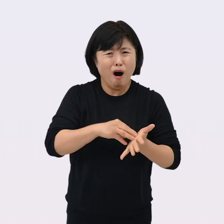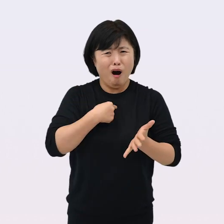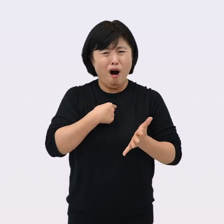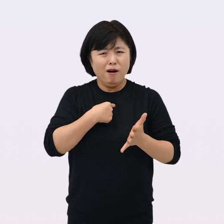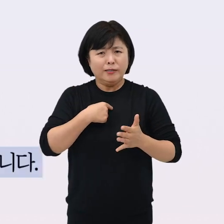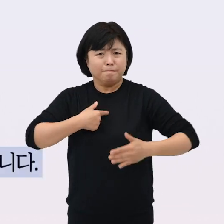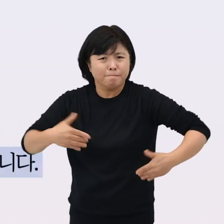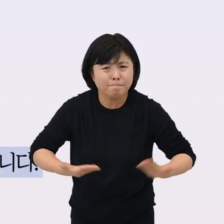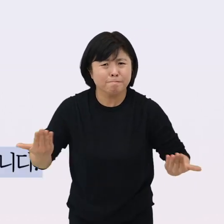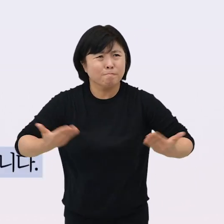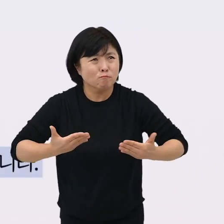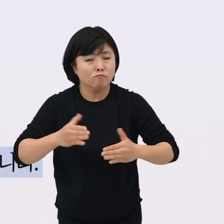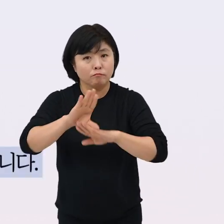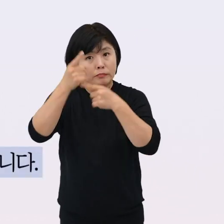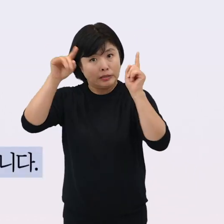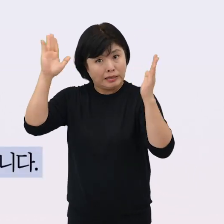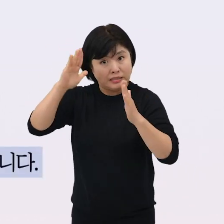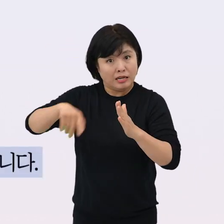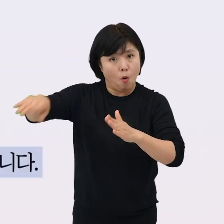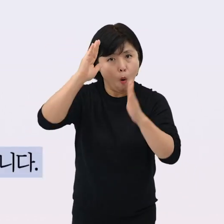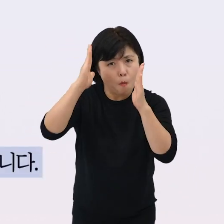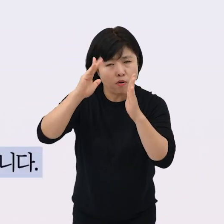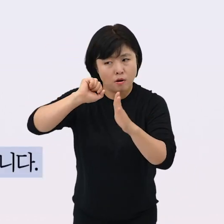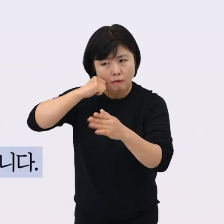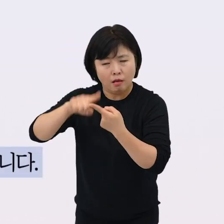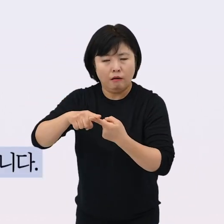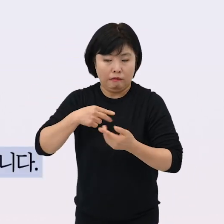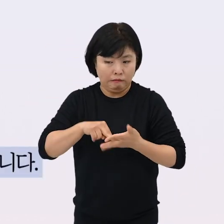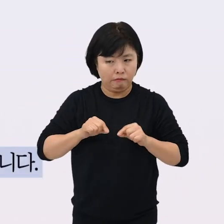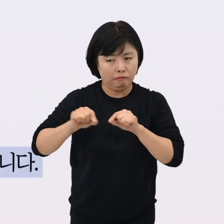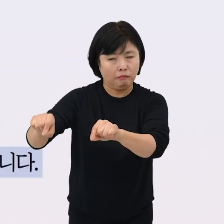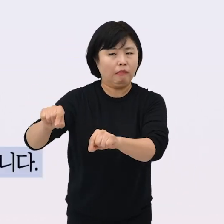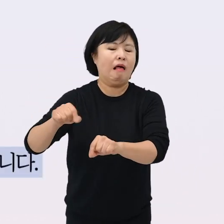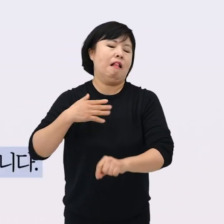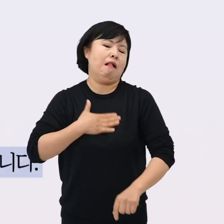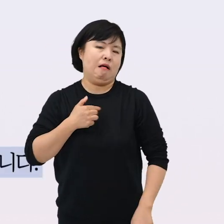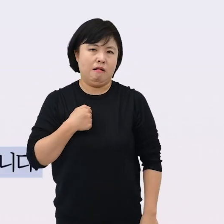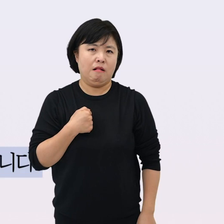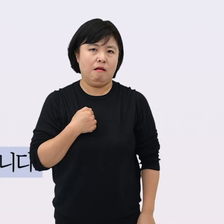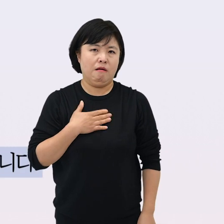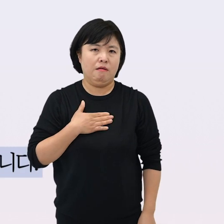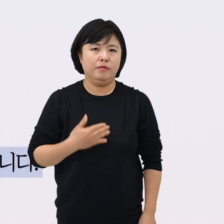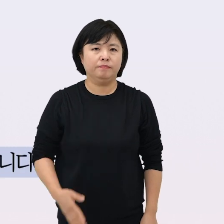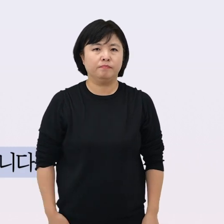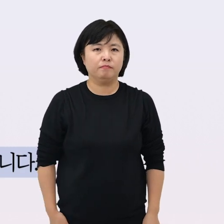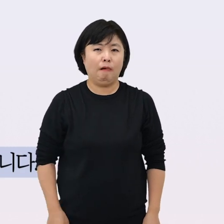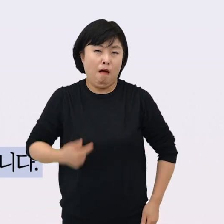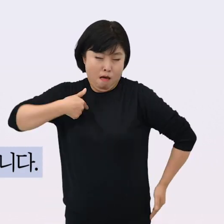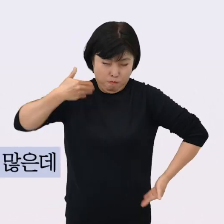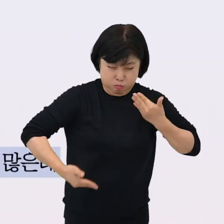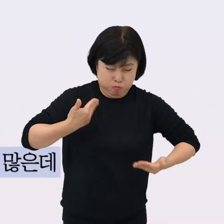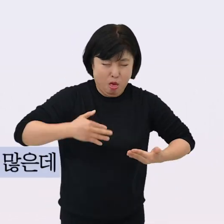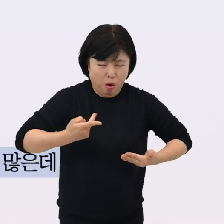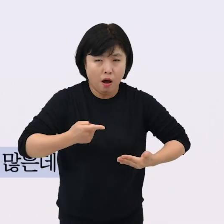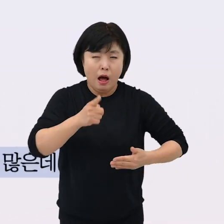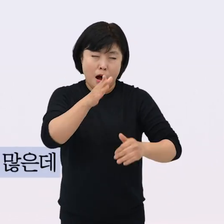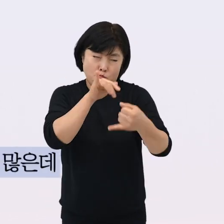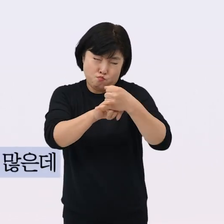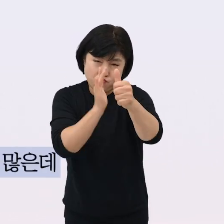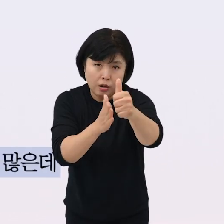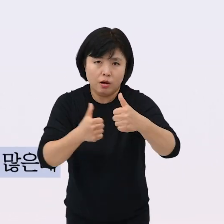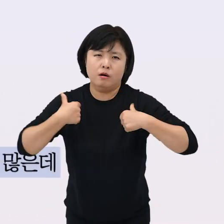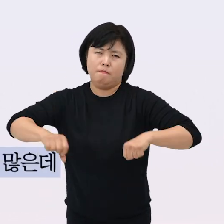이래서 특히 제가 재직하고 있는 이 방송대 학우님들의 공부의 어려움을 잘 알고 있습니다. 그래서 이